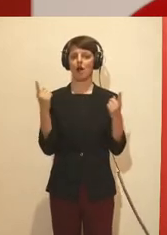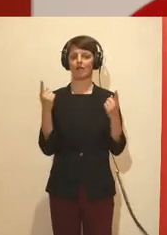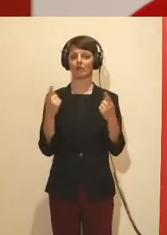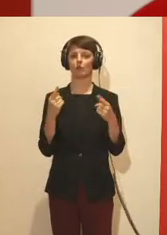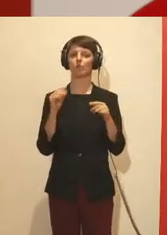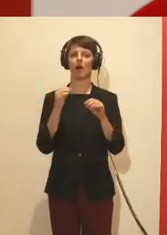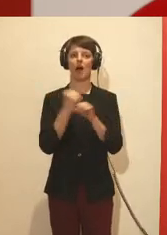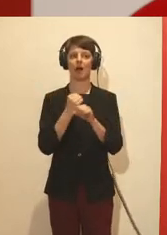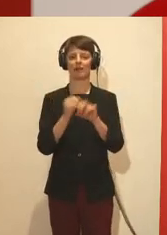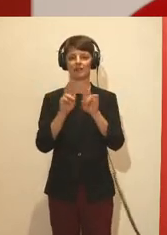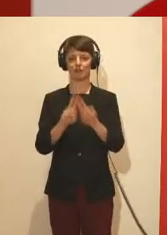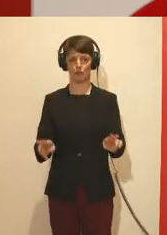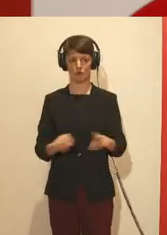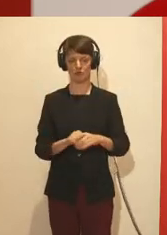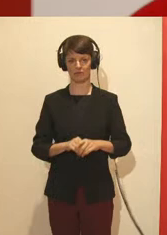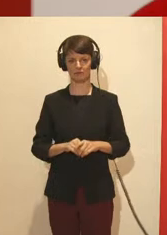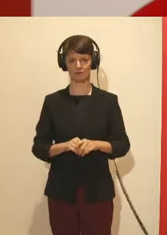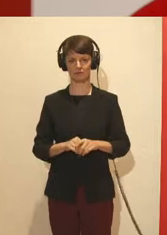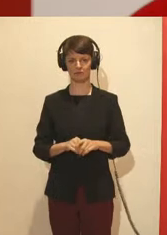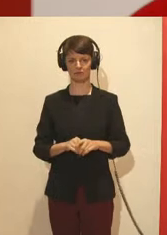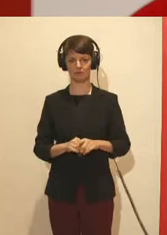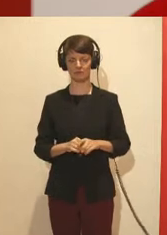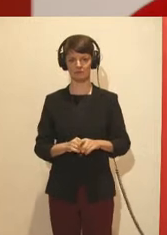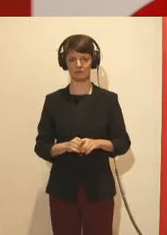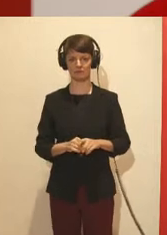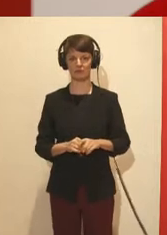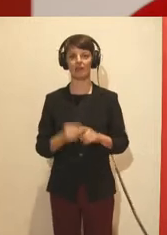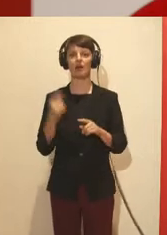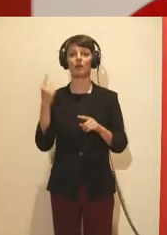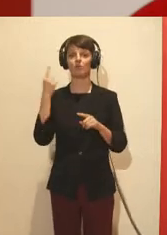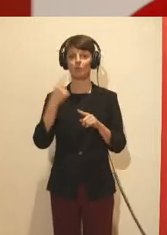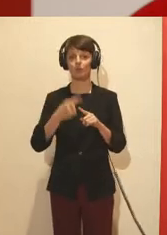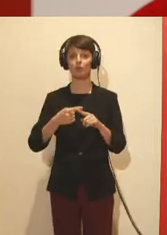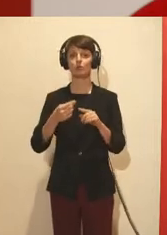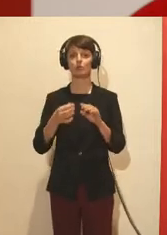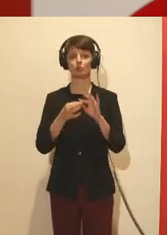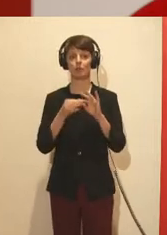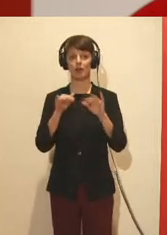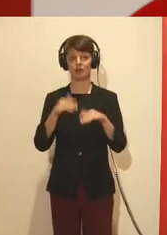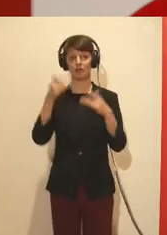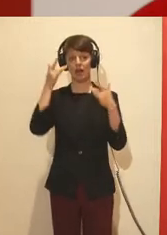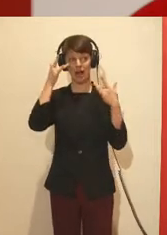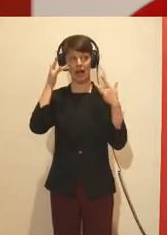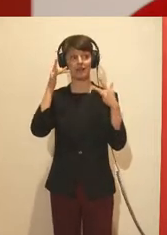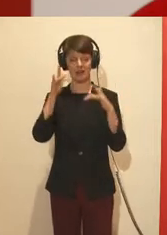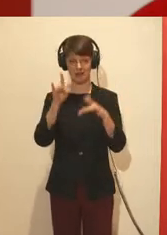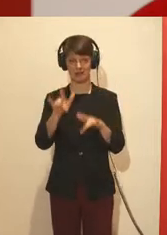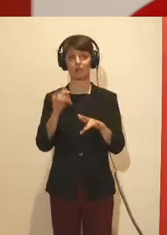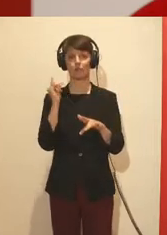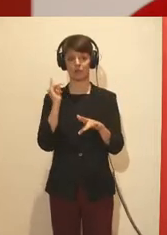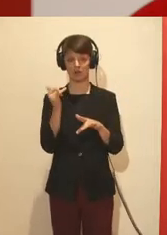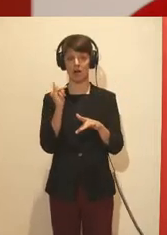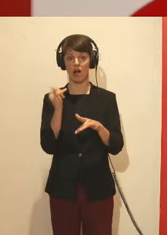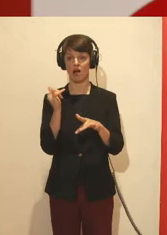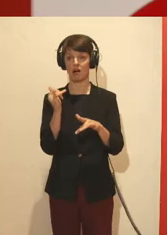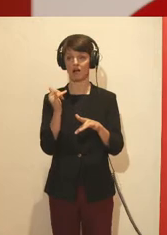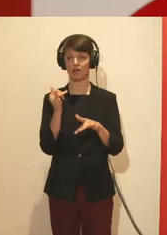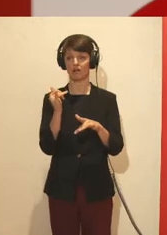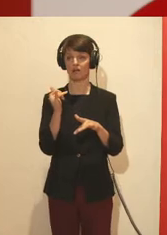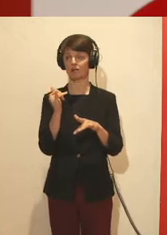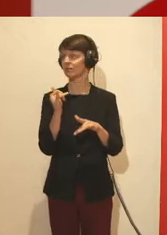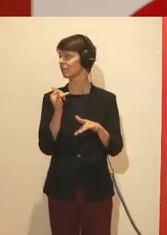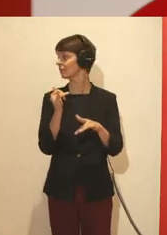würde der arbeit zum anderen hat es natürlich in der tat mit der anerkennung zu tun und da glaube ich muss man